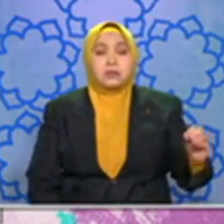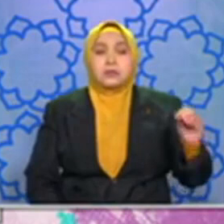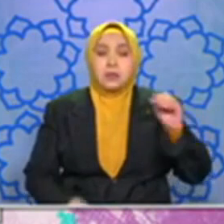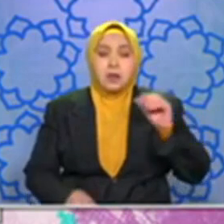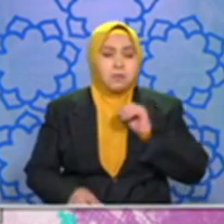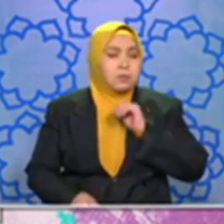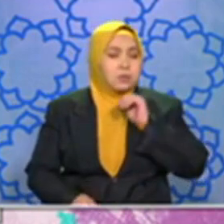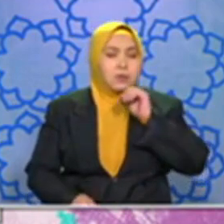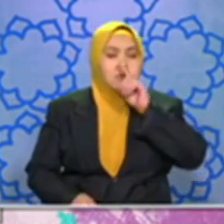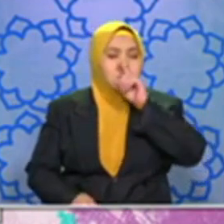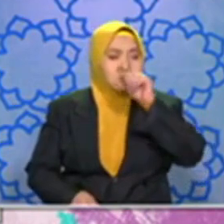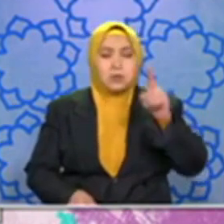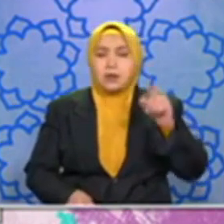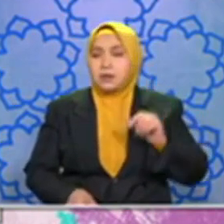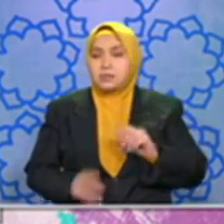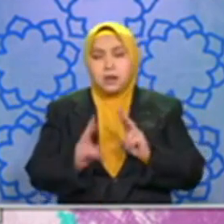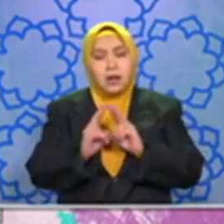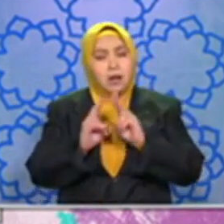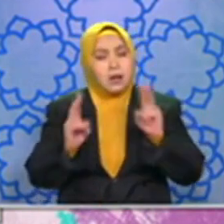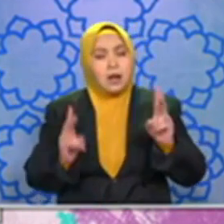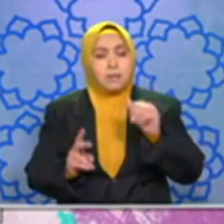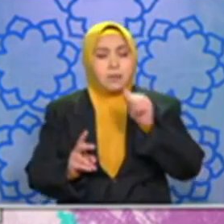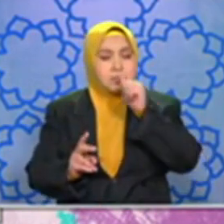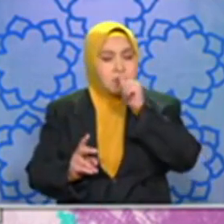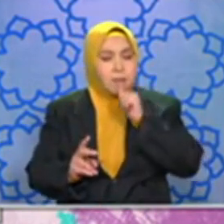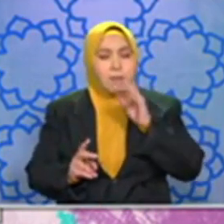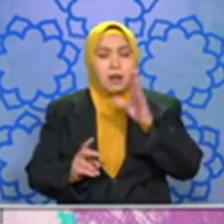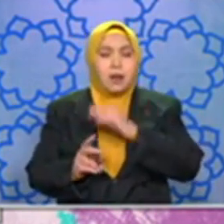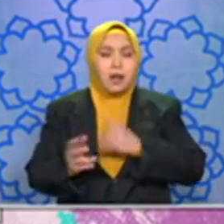إنه كان حليما